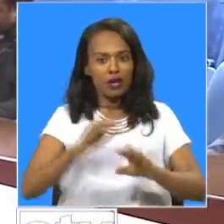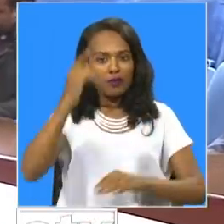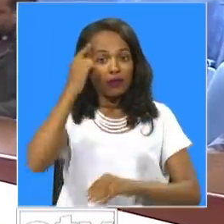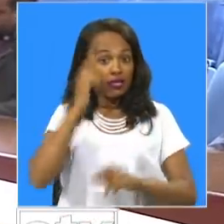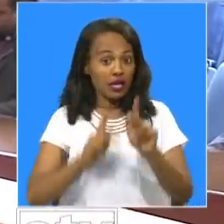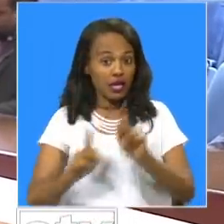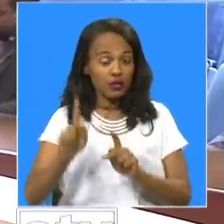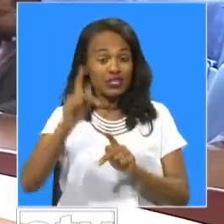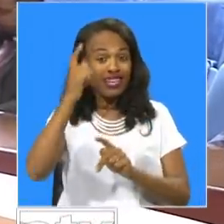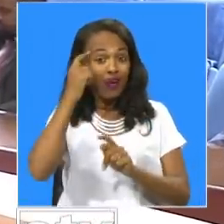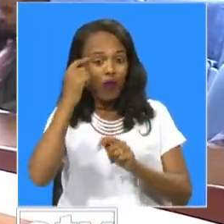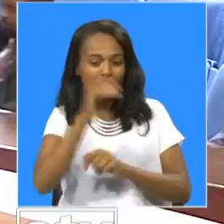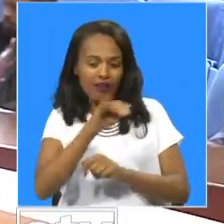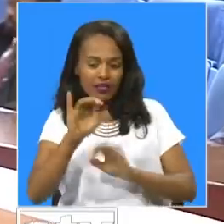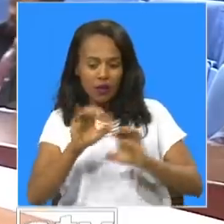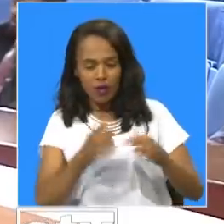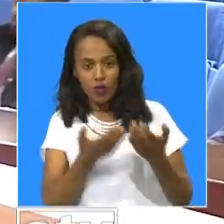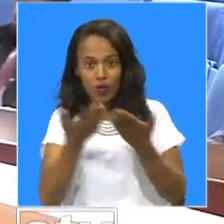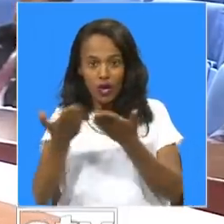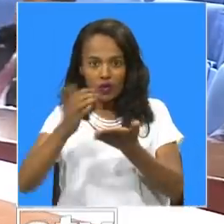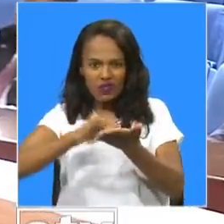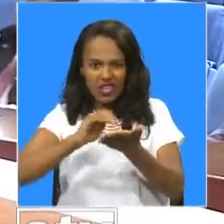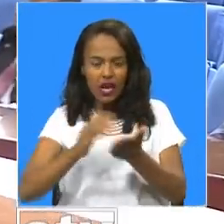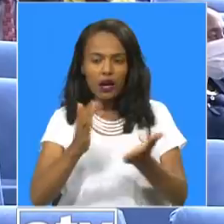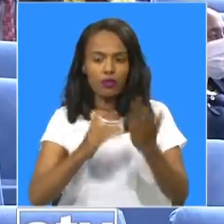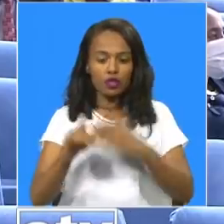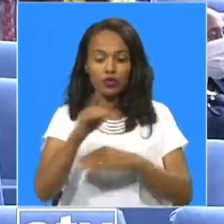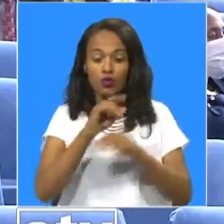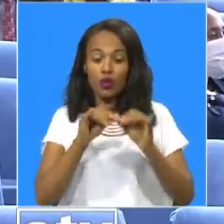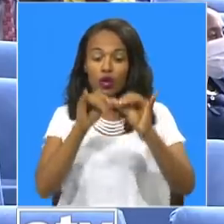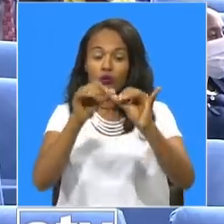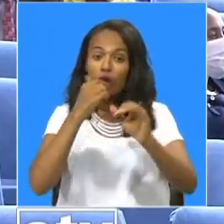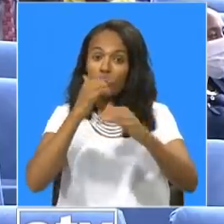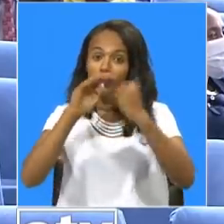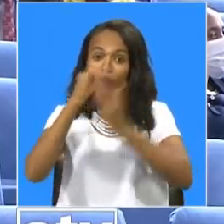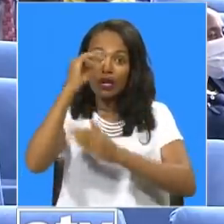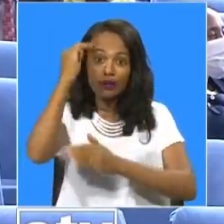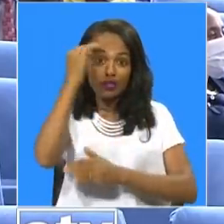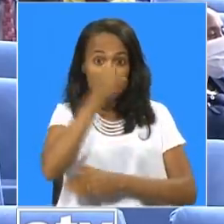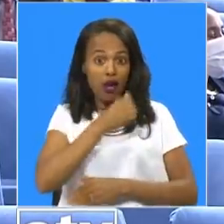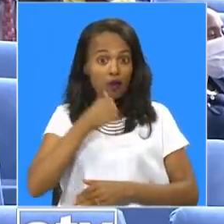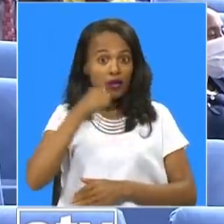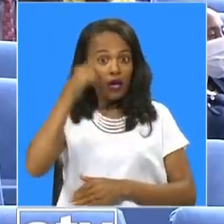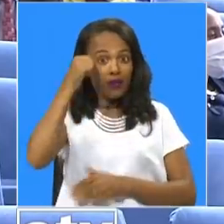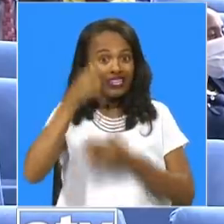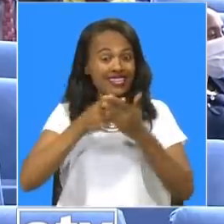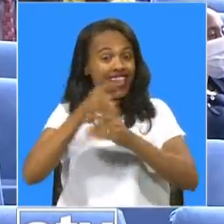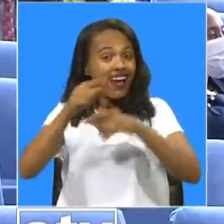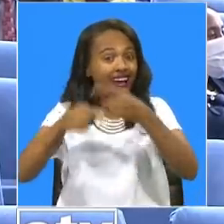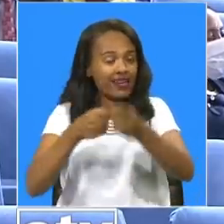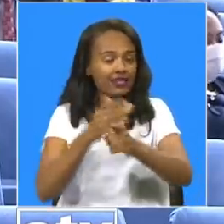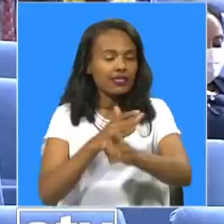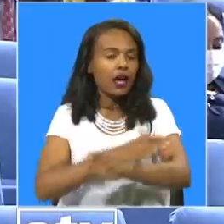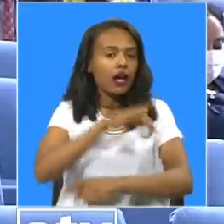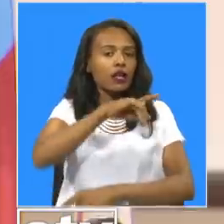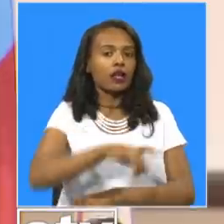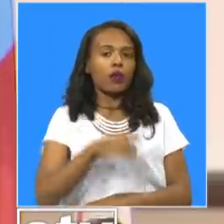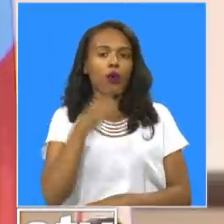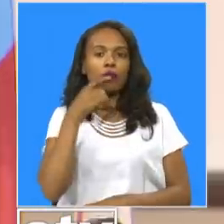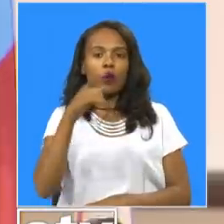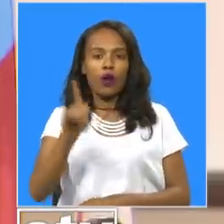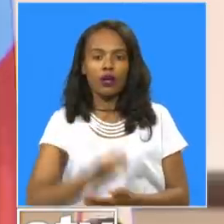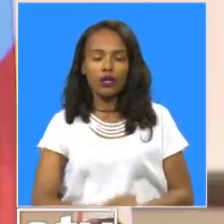ህዝብ ከህዋት ጋር አንድ አድርጎ ማቅረብ ተደጋጋሚ ችግር ሆኖ ቀጥሏል ያለው ጠቅላይ ሚኒስትር አብይ አህመድ ይህ አካሄድ ሊስተካከል ይገባል